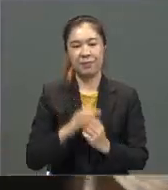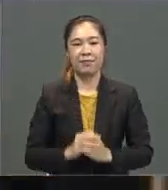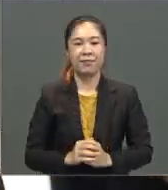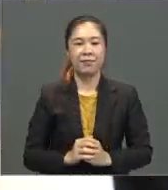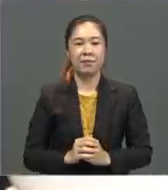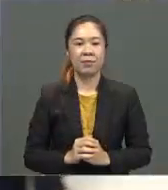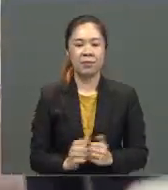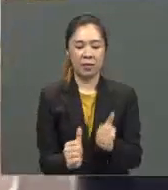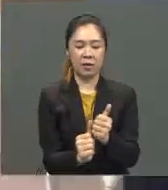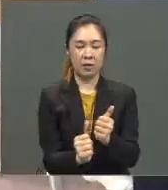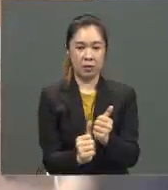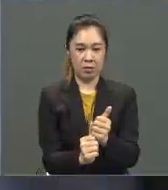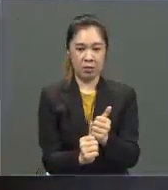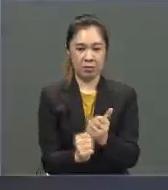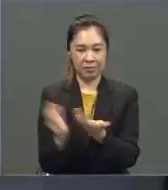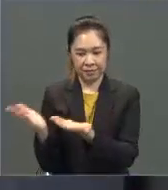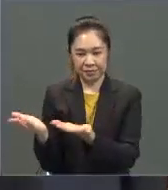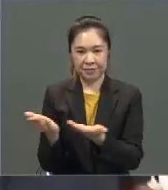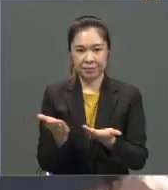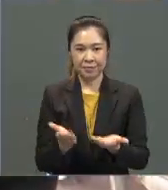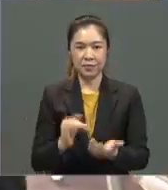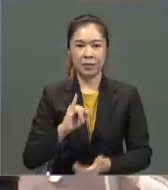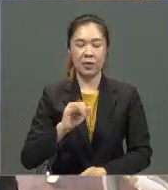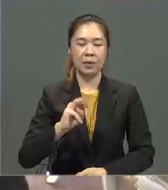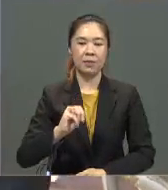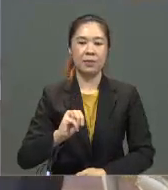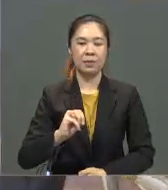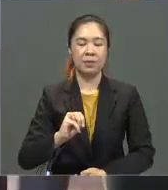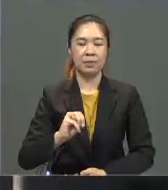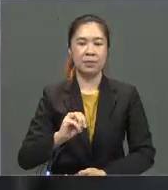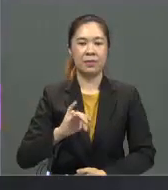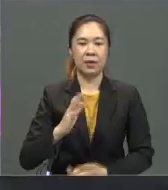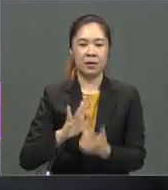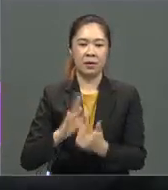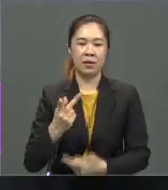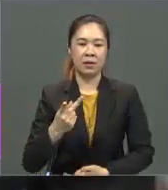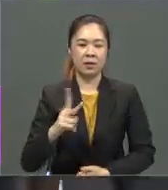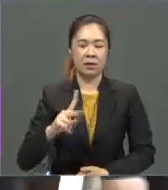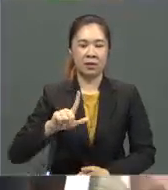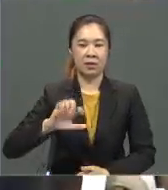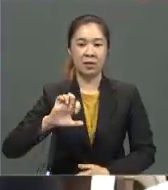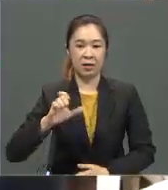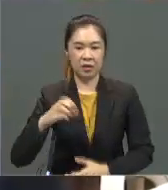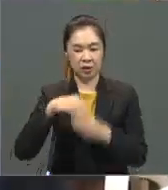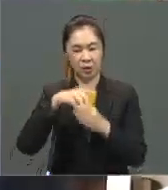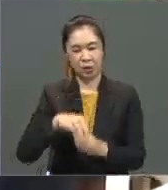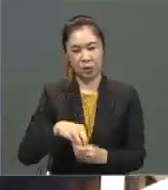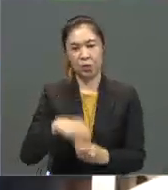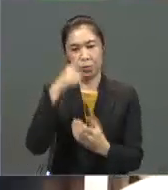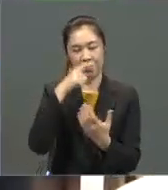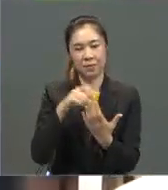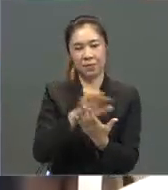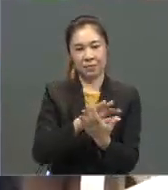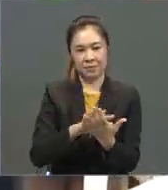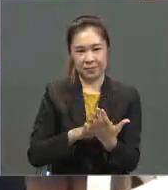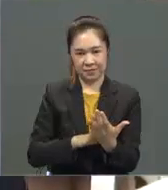พลเอกประวิตรวงษ์สุวรรณรองนายกรัฐมนตรีให้การต้อนรับในไมเคิลจอร์จดิซัมเบลเอกอัครราชทูตสหรัฐอเมริกาประจำประเทศไทยครับเขาเยี่ยมคารว